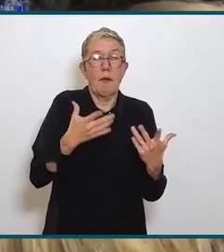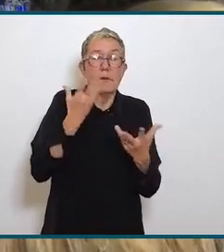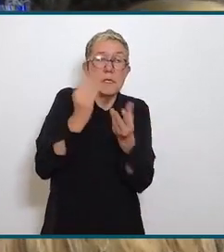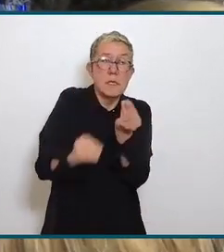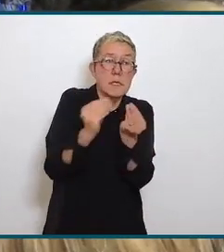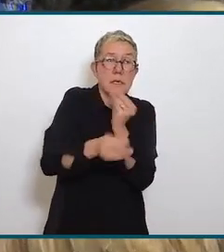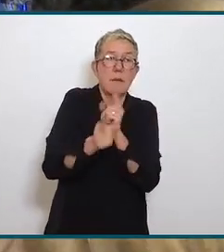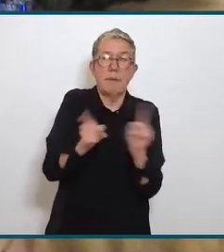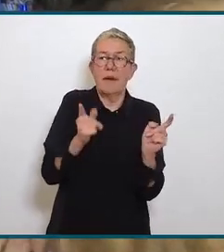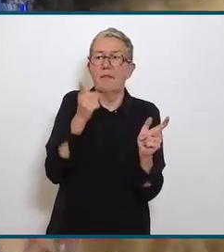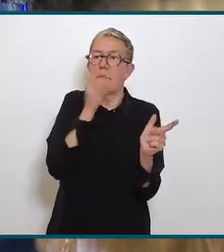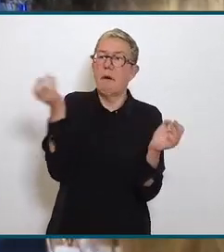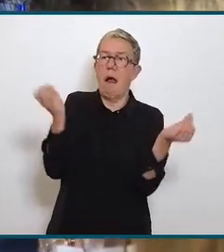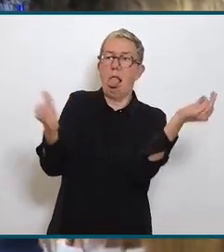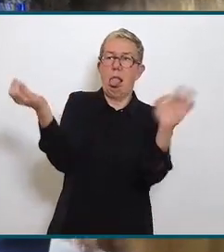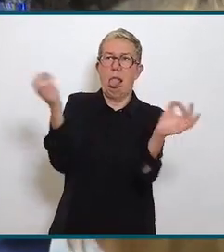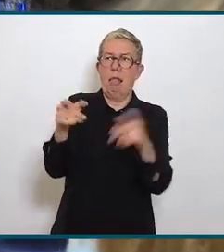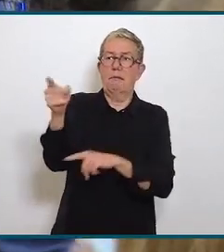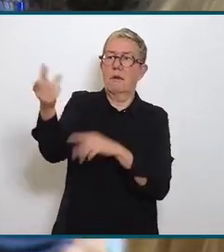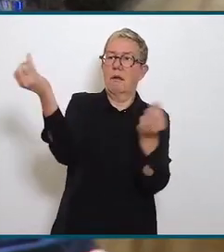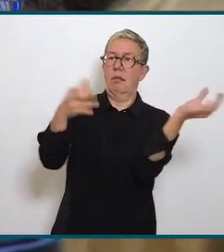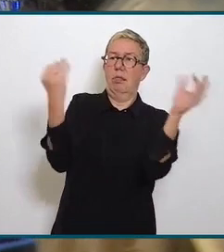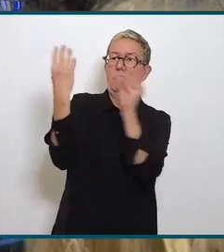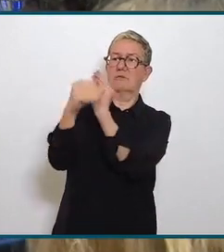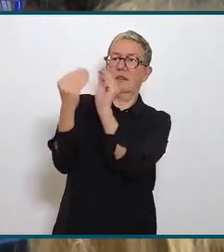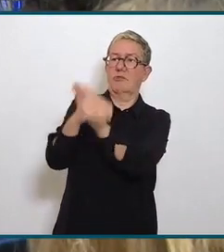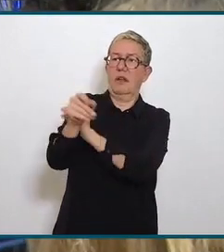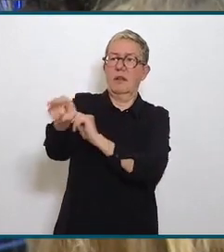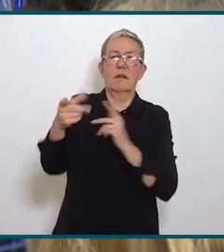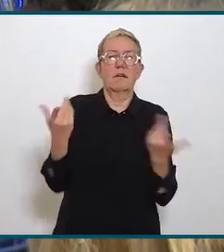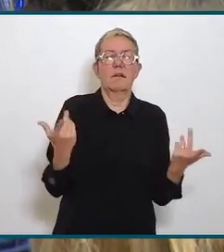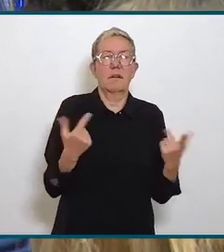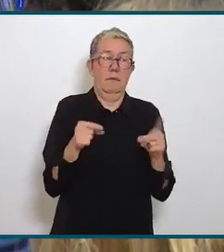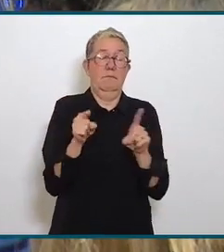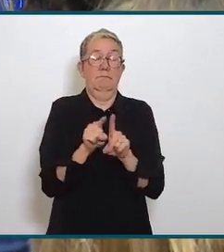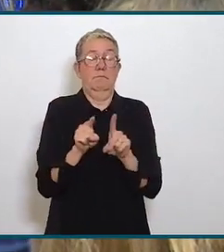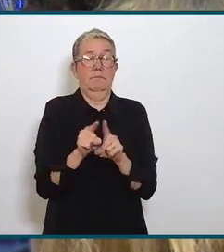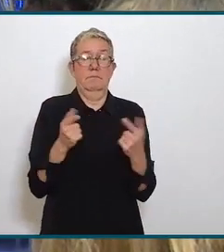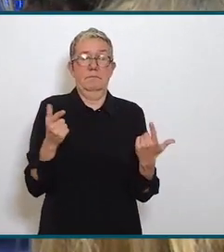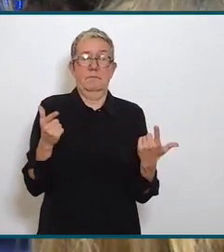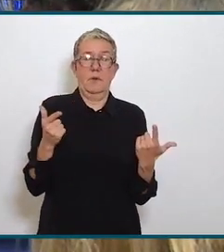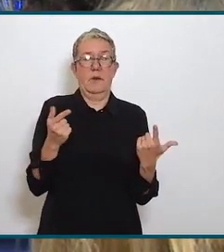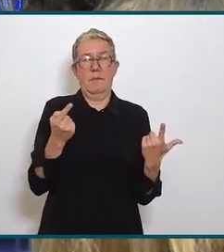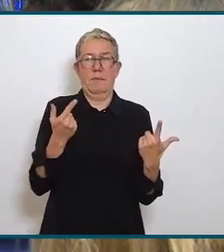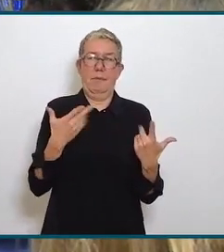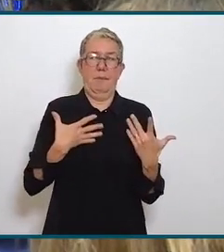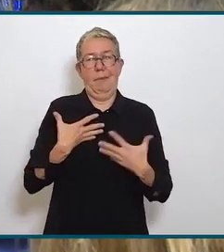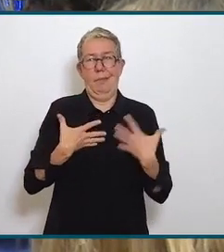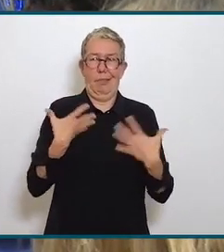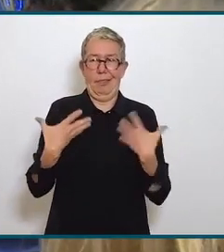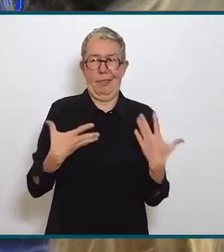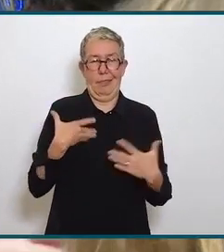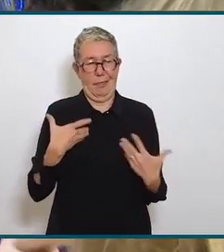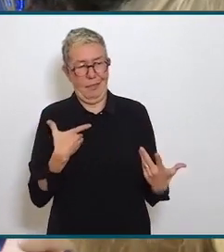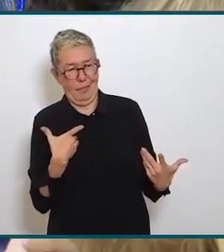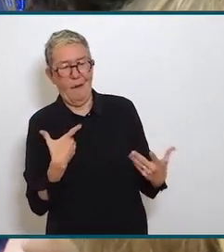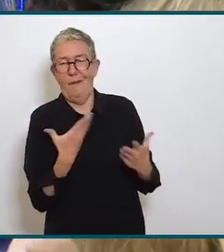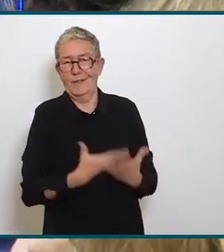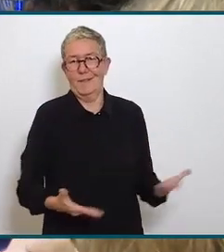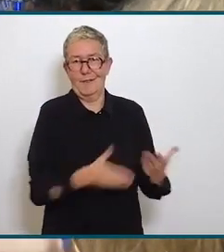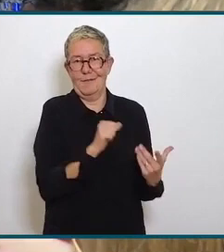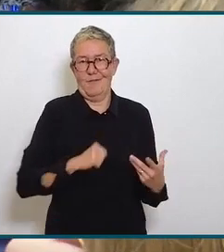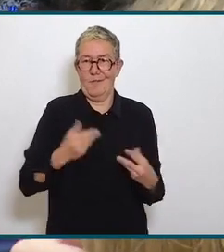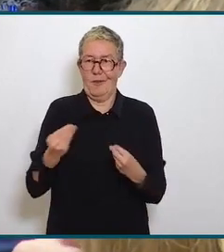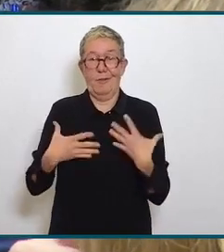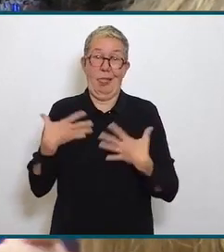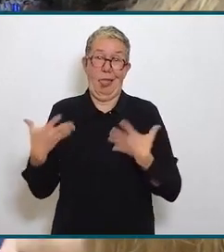que certaines et certains aiment à dépeindre, comme si, quelque part, il y avait une forme de jouissance à aggraver des situations, à ajouter de l'huile